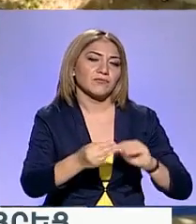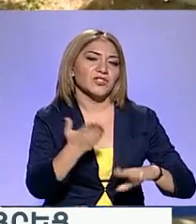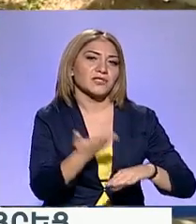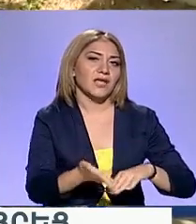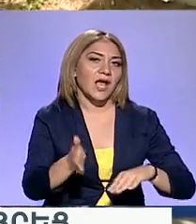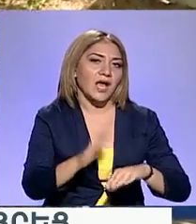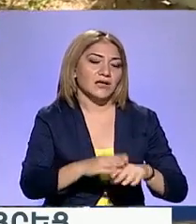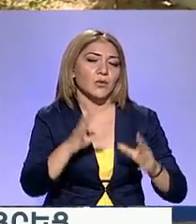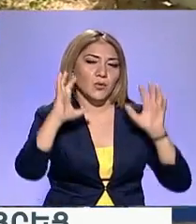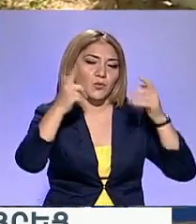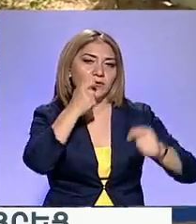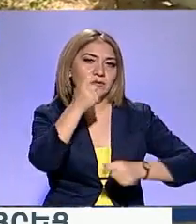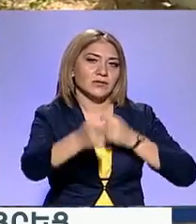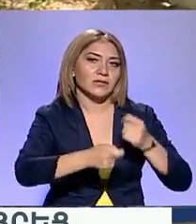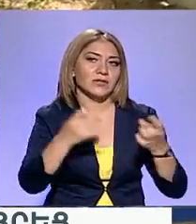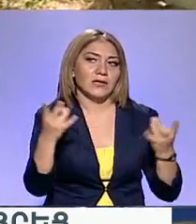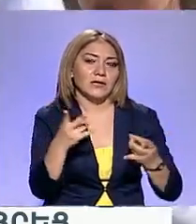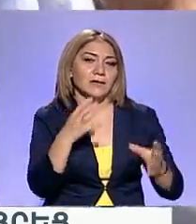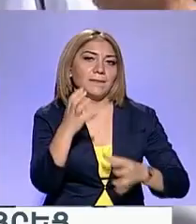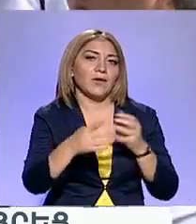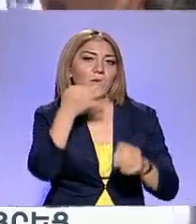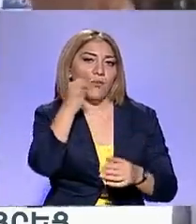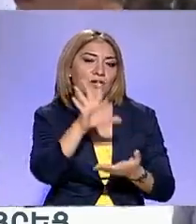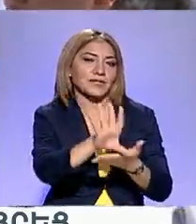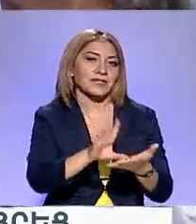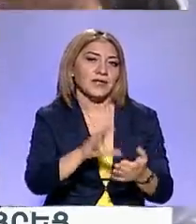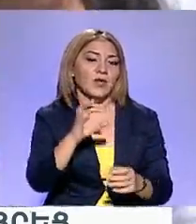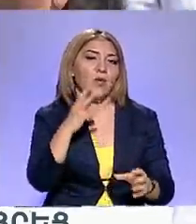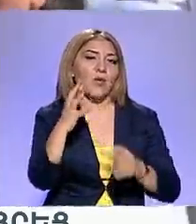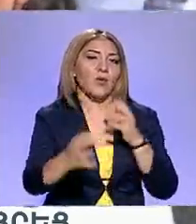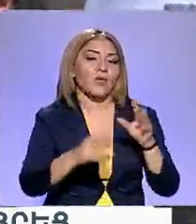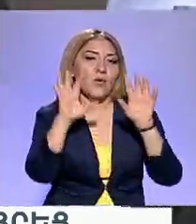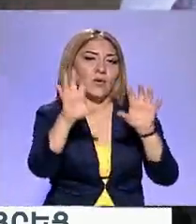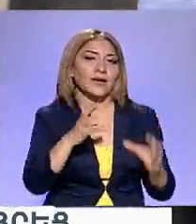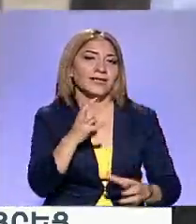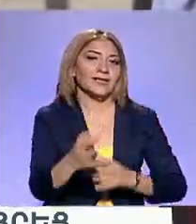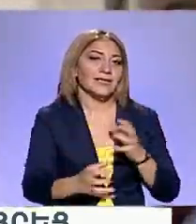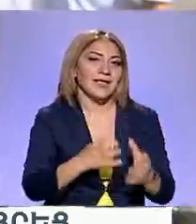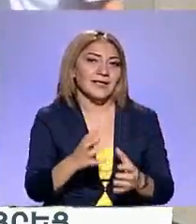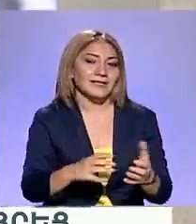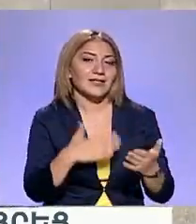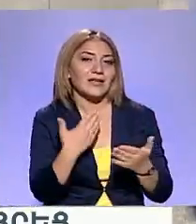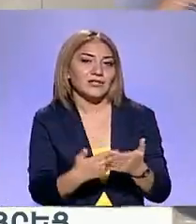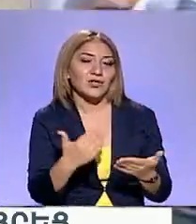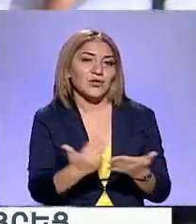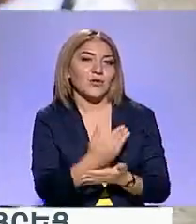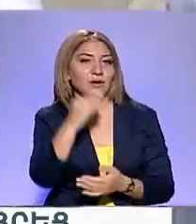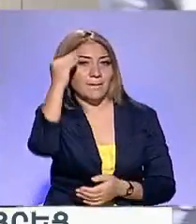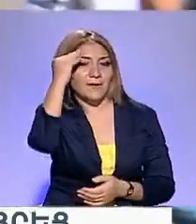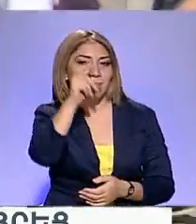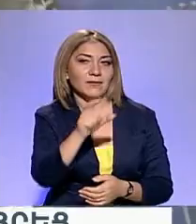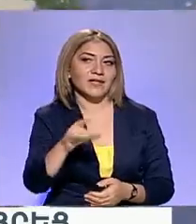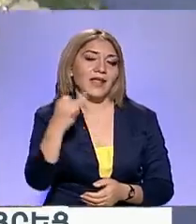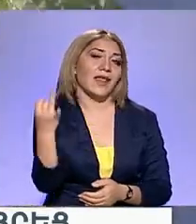լուրջ ուսումնասիրվի, ուղղակի մենք սա վերցնենք նաև միջազգային փորձից։ ՕԵԿ-ի Թեկնածուների առաջարկած նոր մոտեցումները հետաքրքրում են